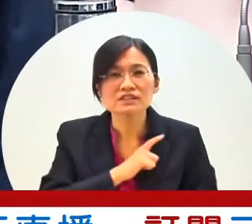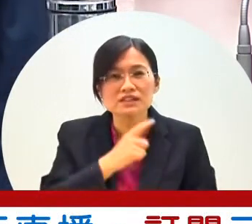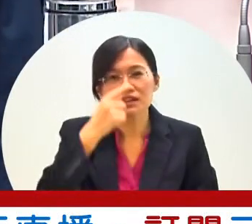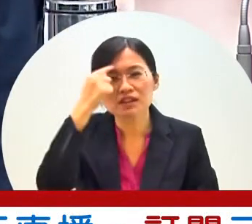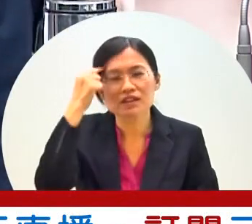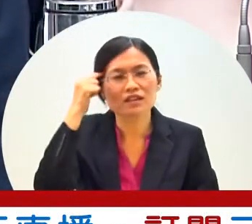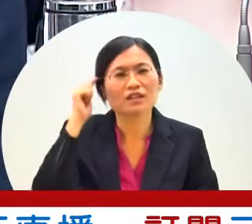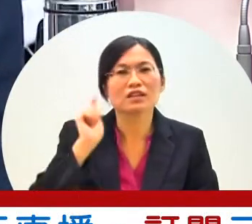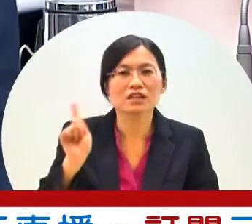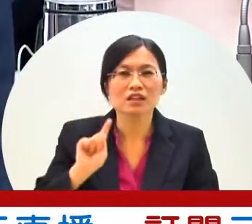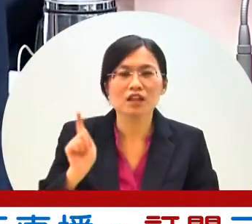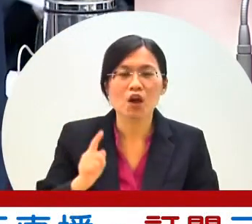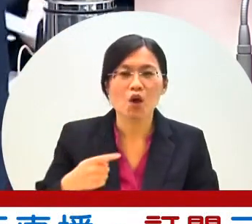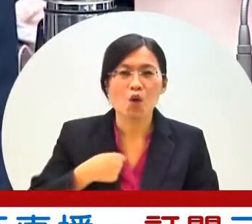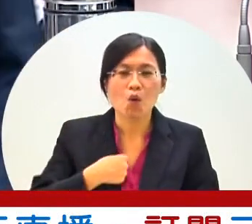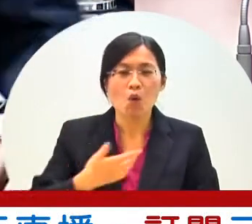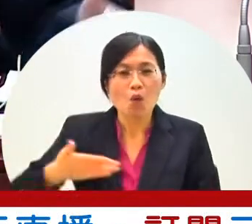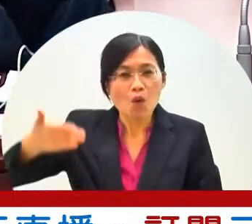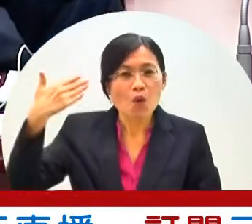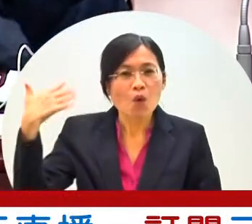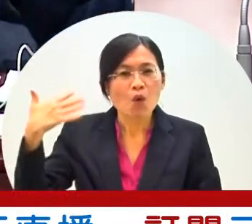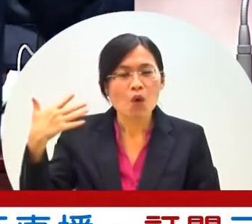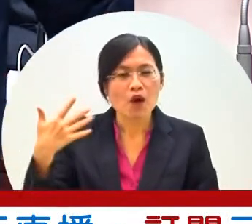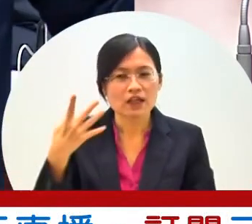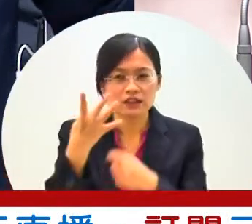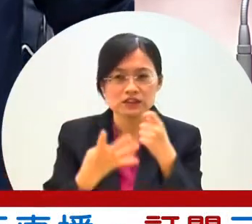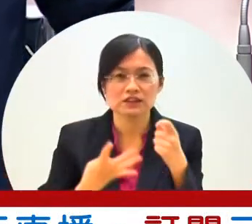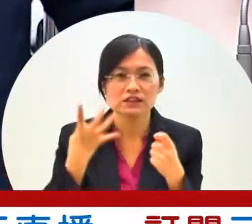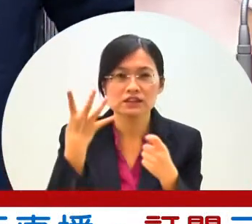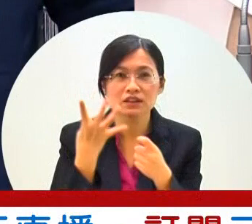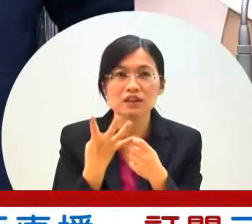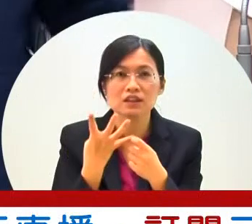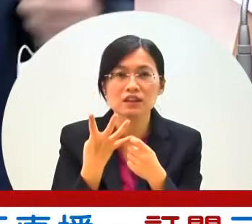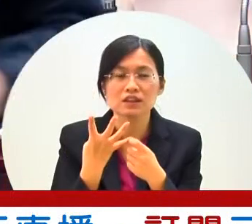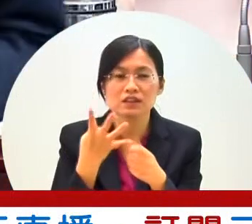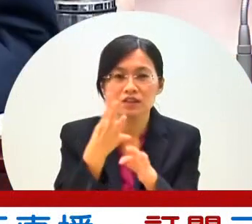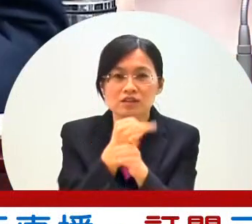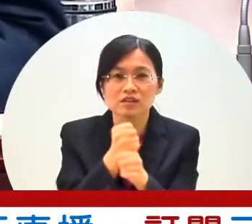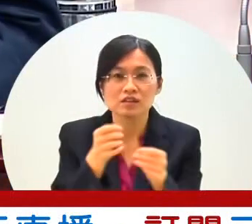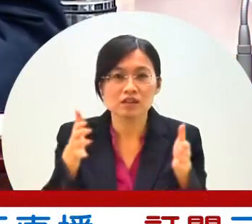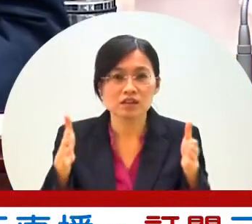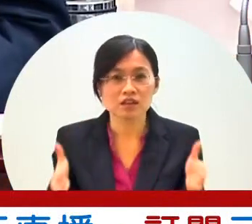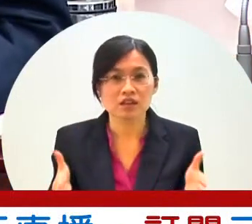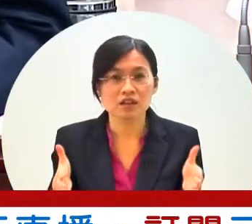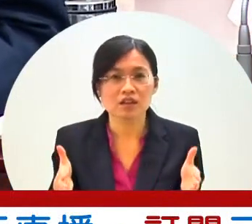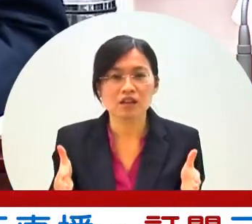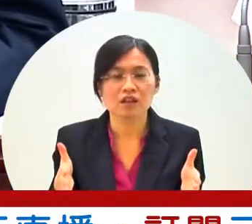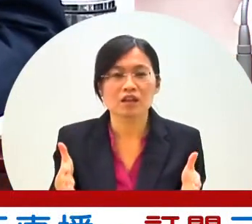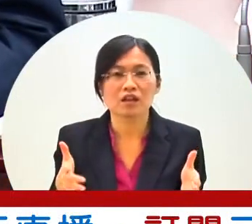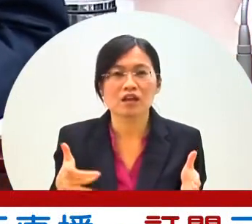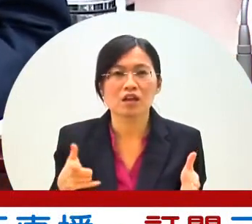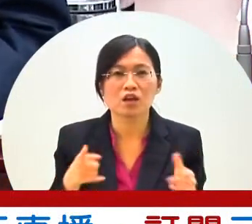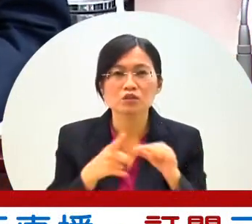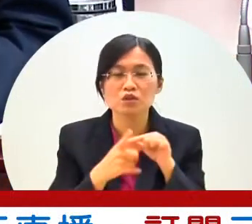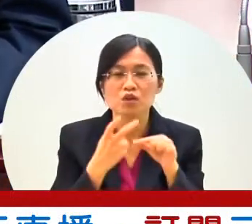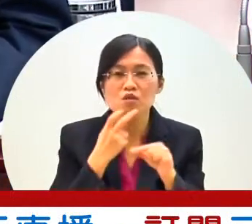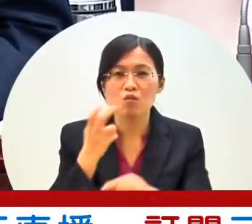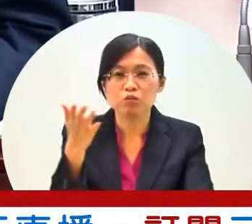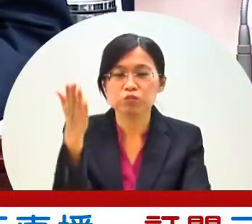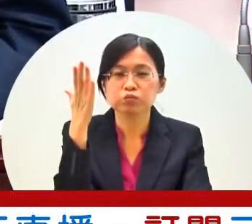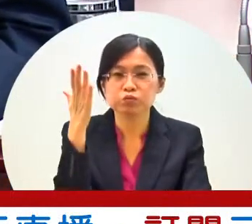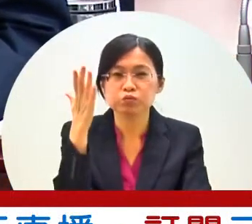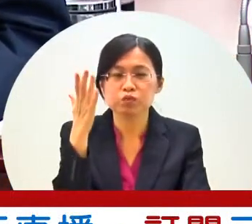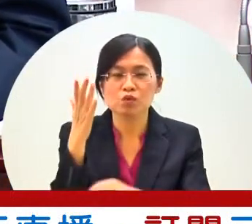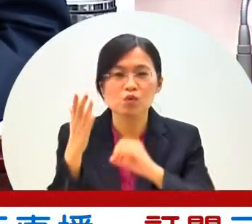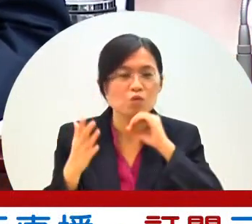们过去在这四年的期间，中央政府是